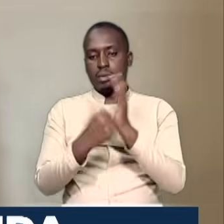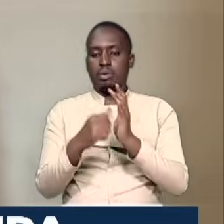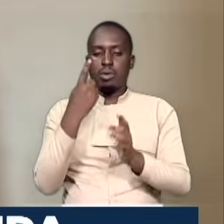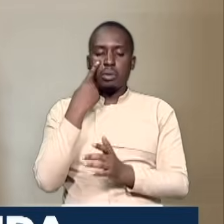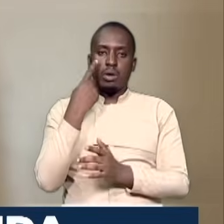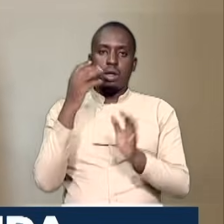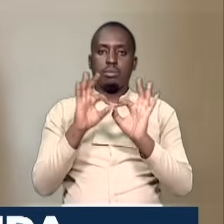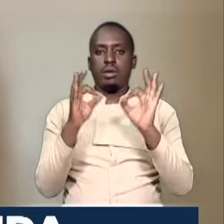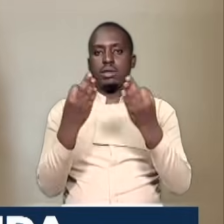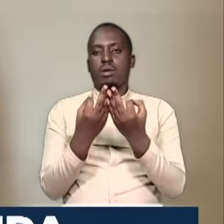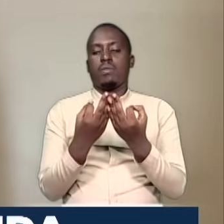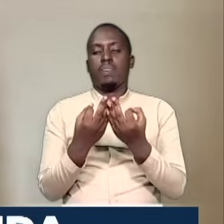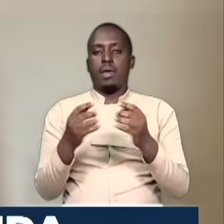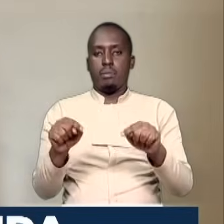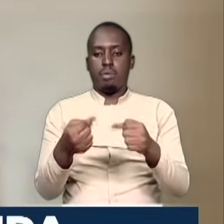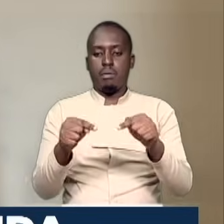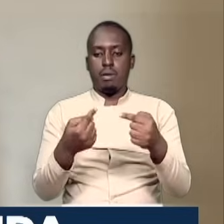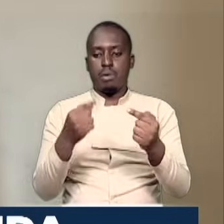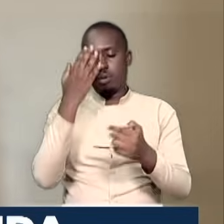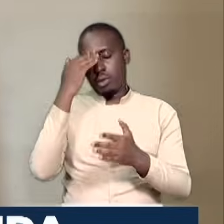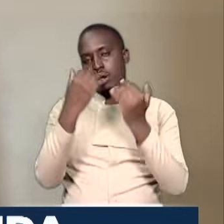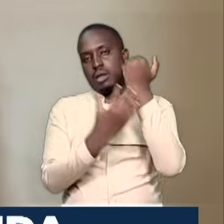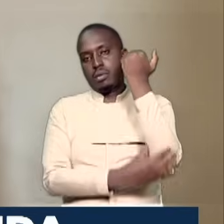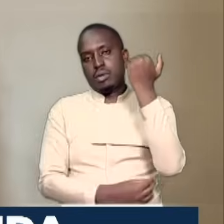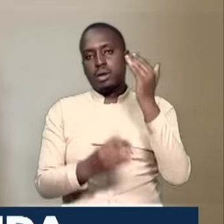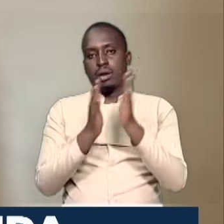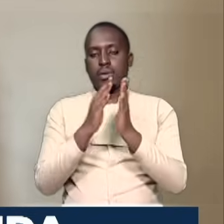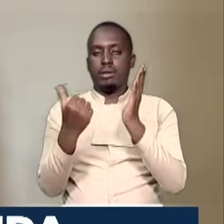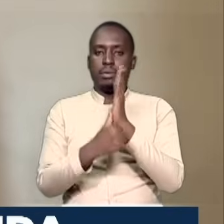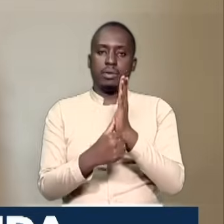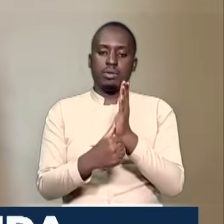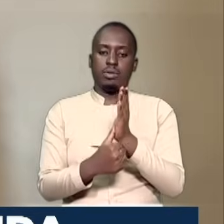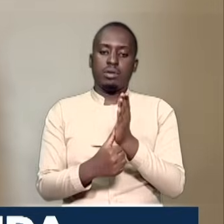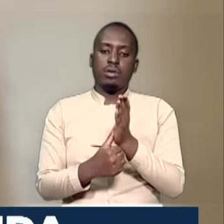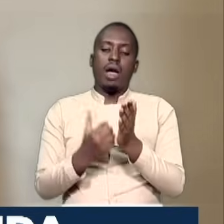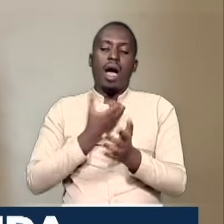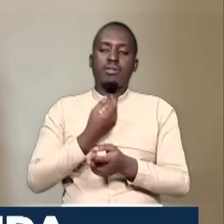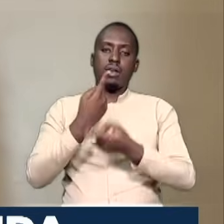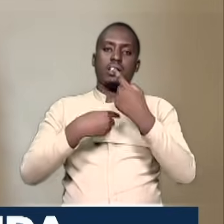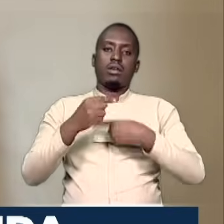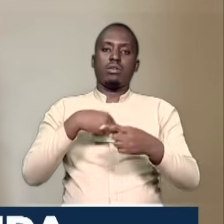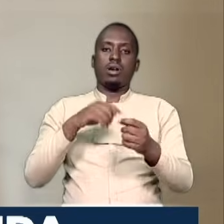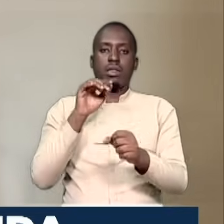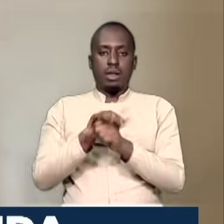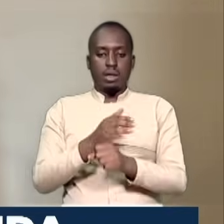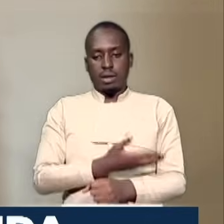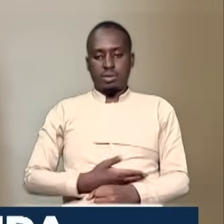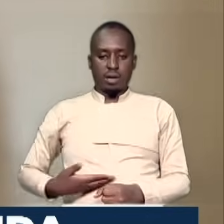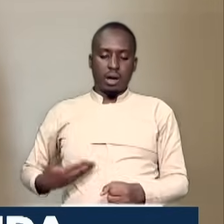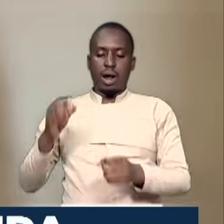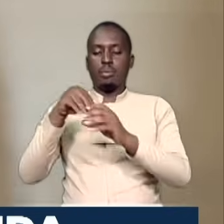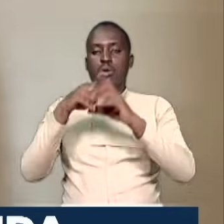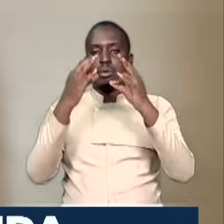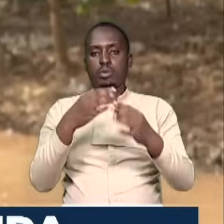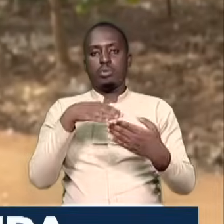Uzasanga imiryango isubiranamo kubera ubukene n'ibibazo, mbese bigenda bigira ingaruka ahari inzara, urumva yuko hagenda haba ibintu